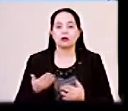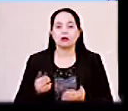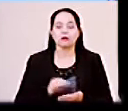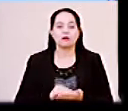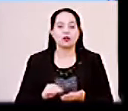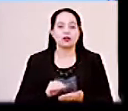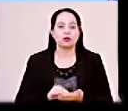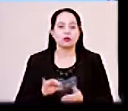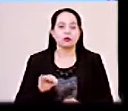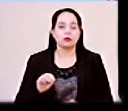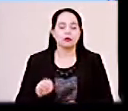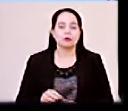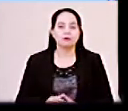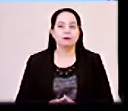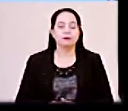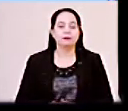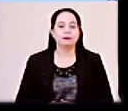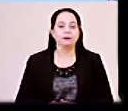выражение.